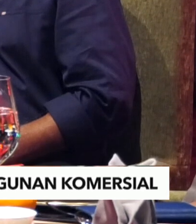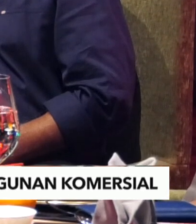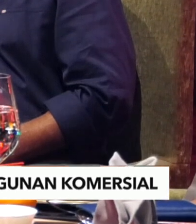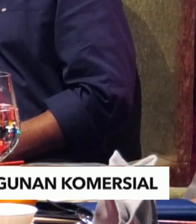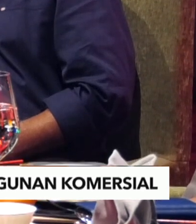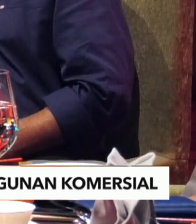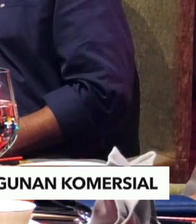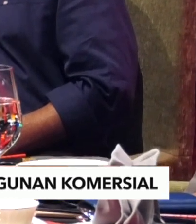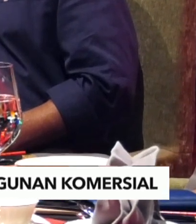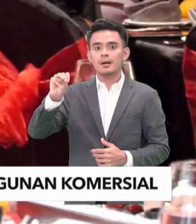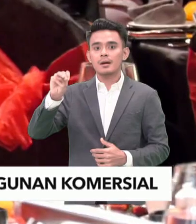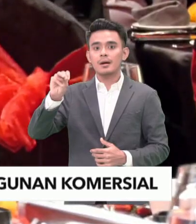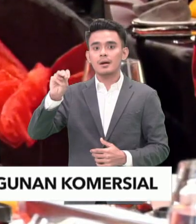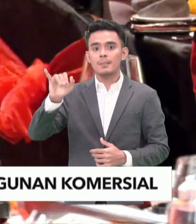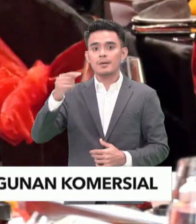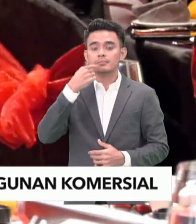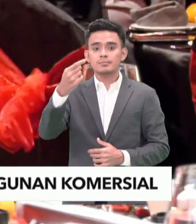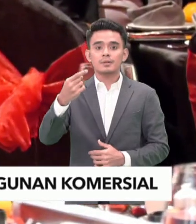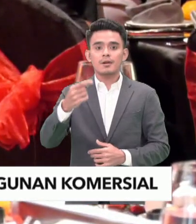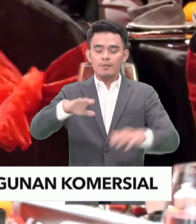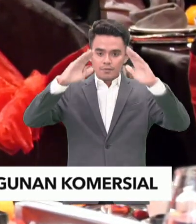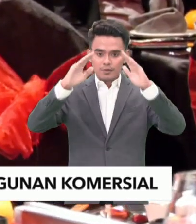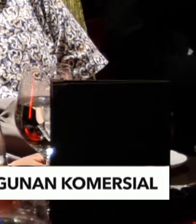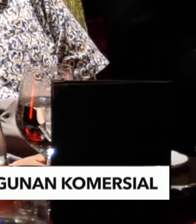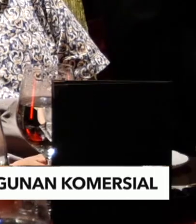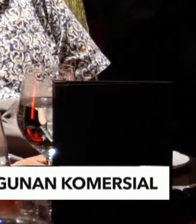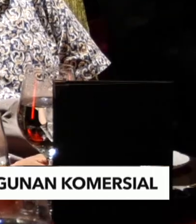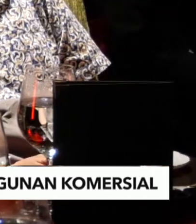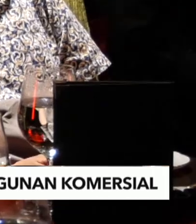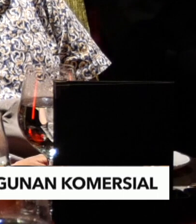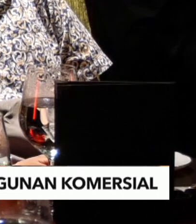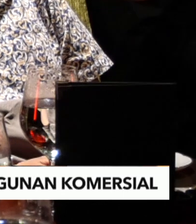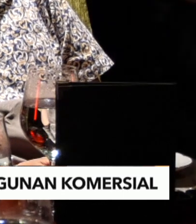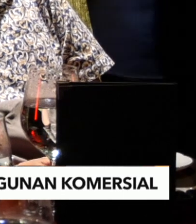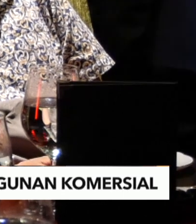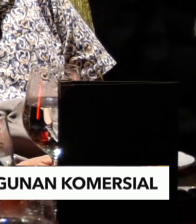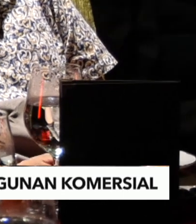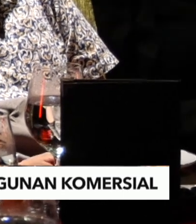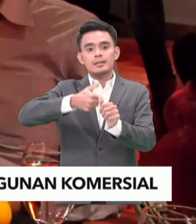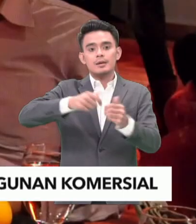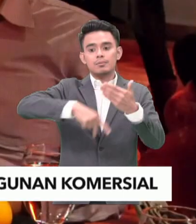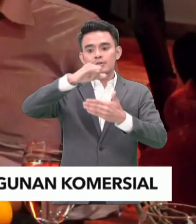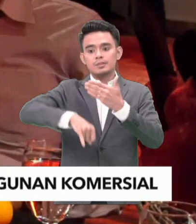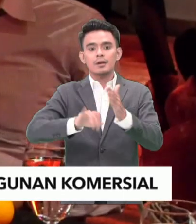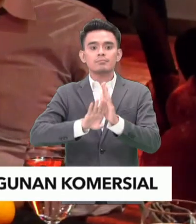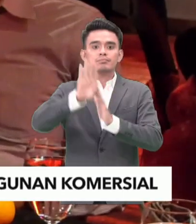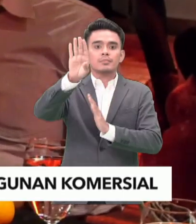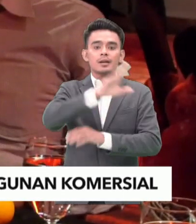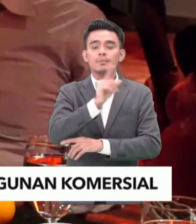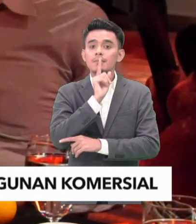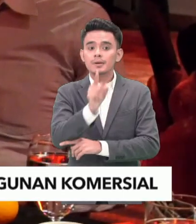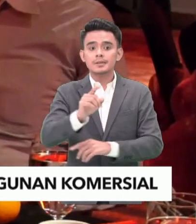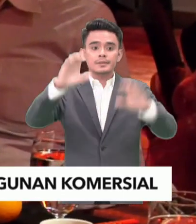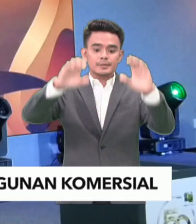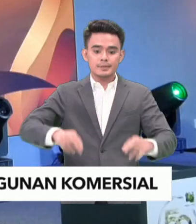juga menitikberatkan aspek alam sekitar sosial dan tabiurus atau ISG dalam setiap Project dan pembangunan selain memastikan